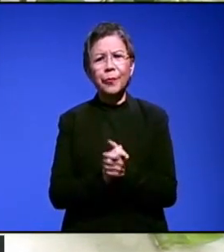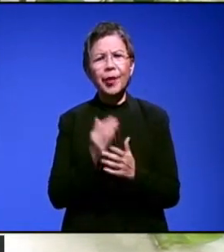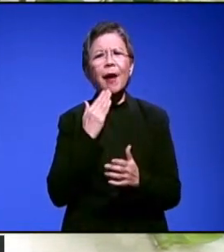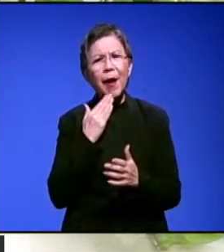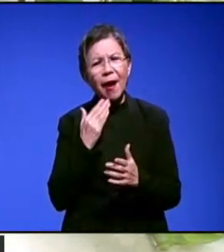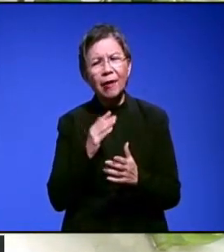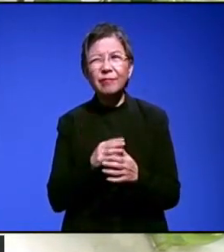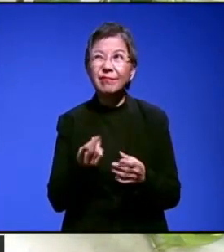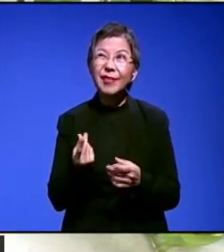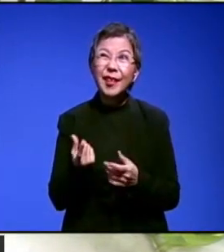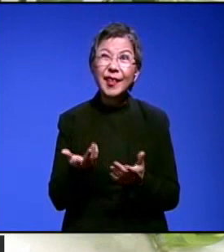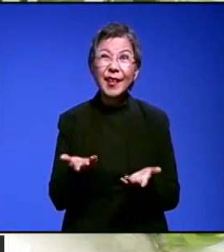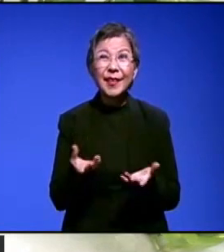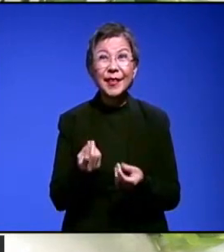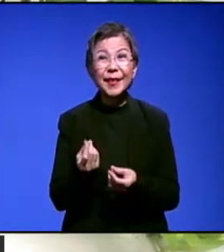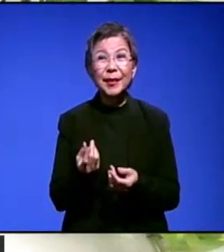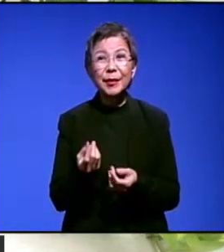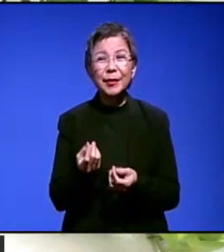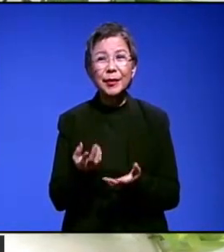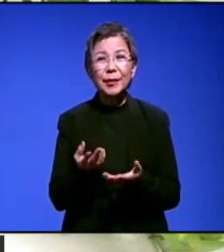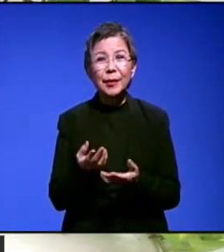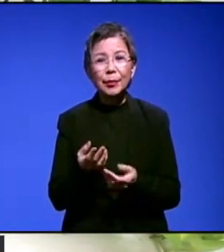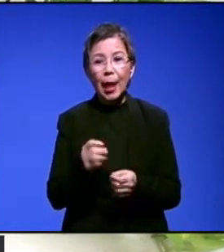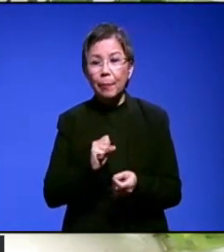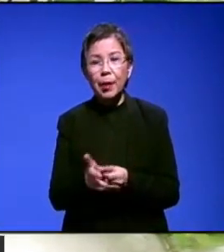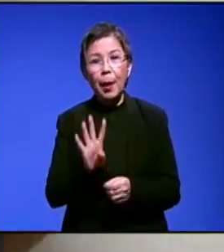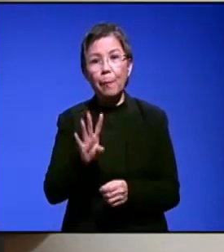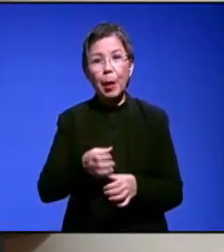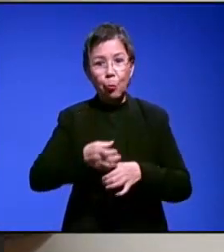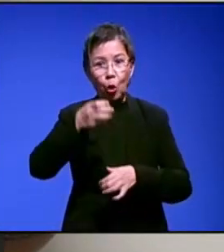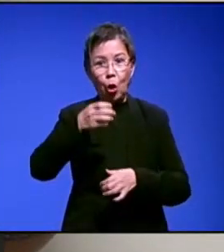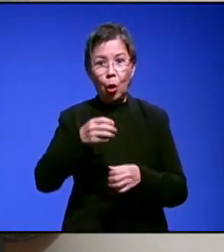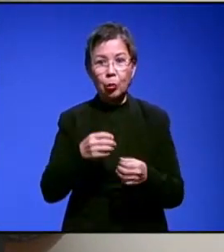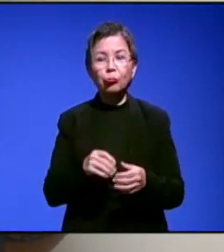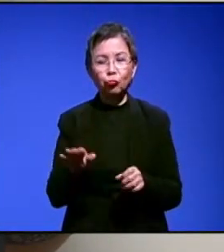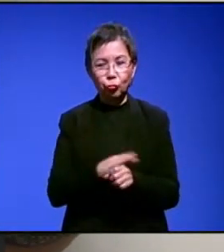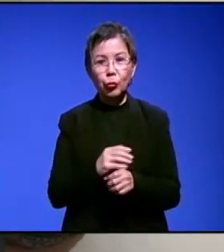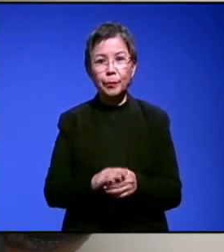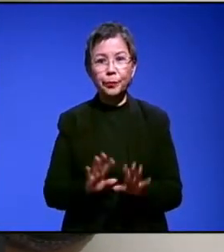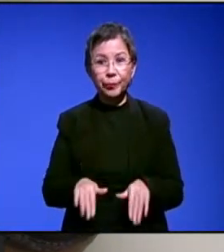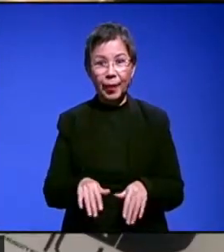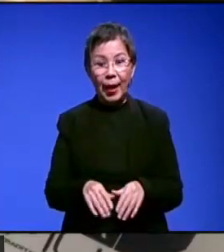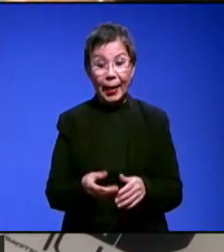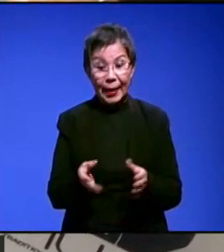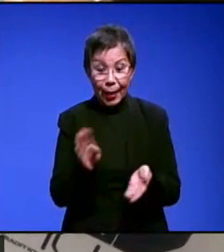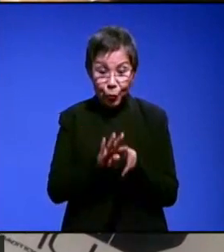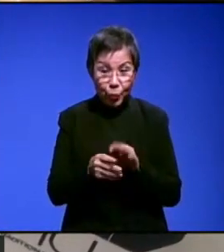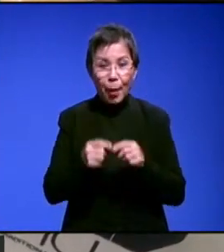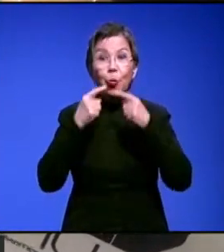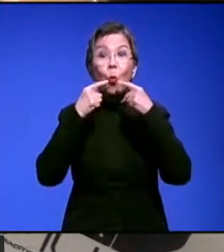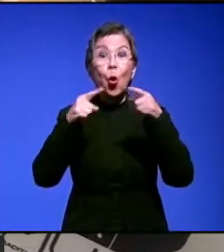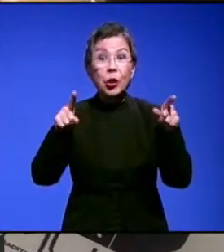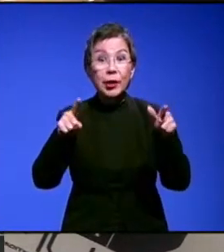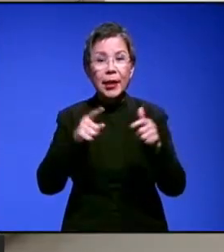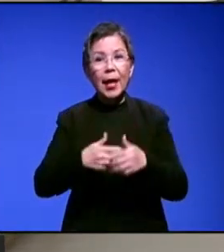bisa sekitar 4 botol setiap bulan. Selain melihat kemasan dan promosi,